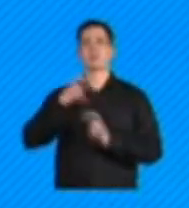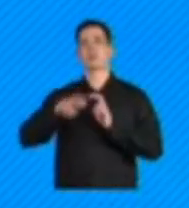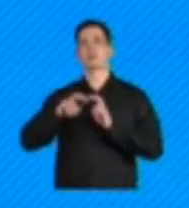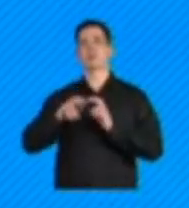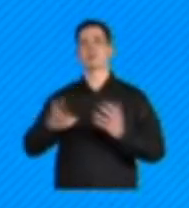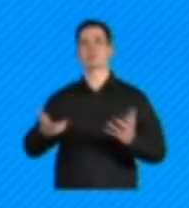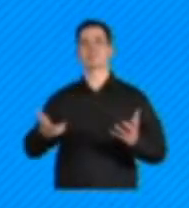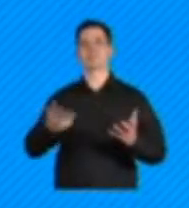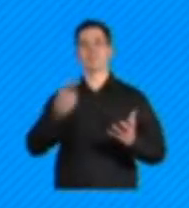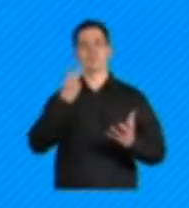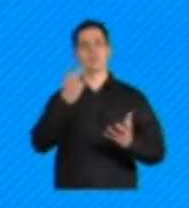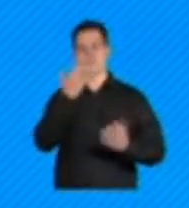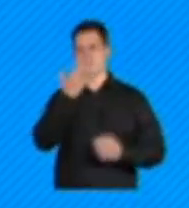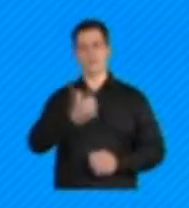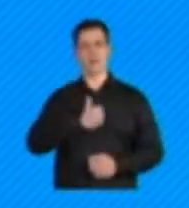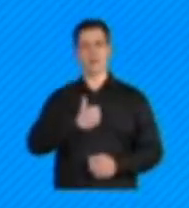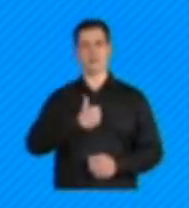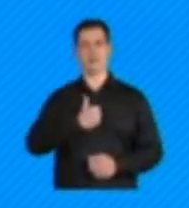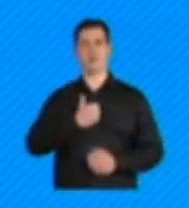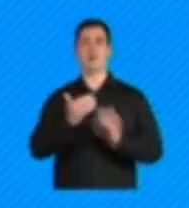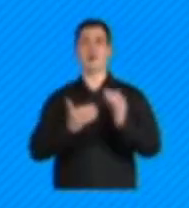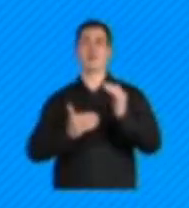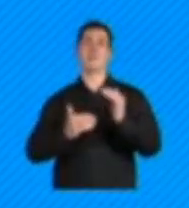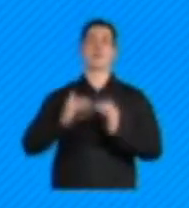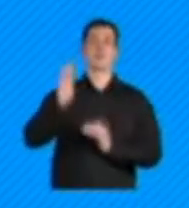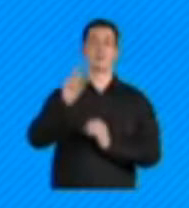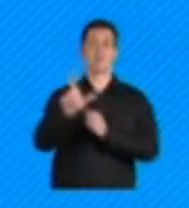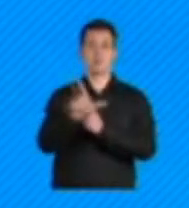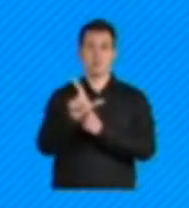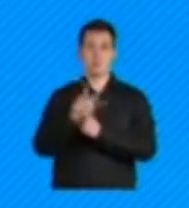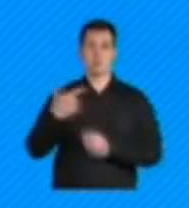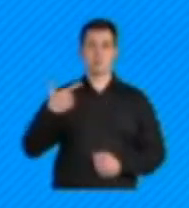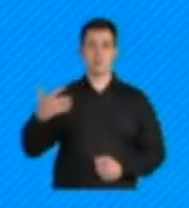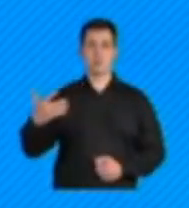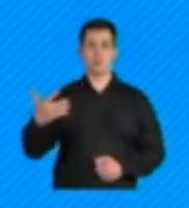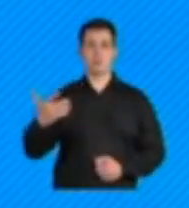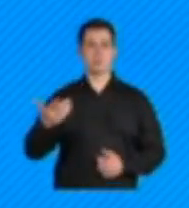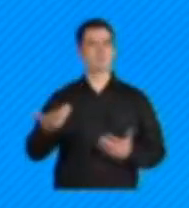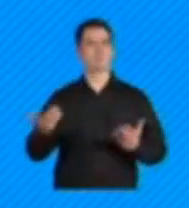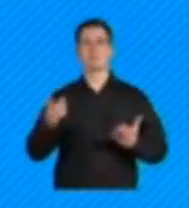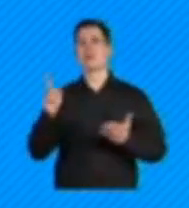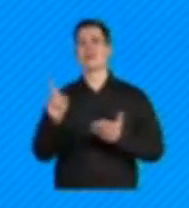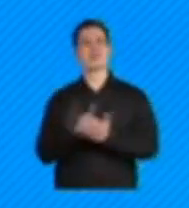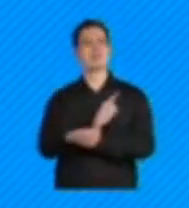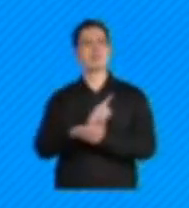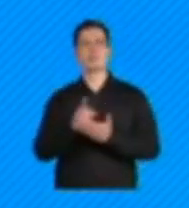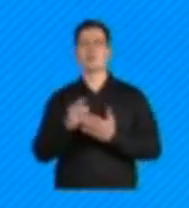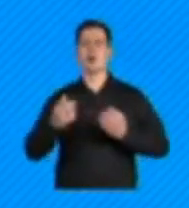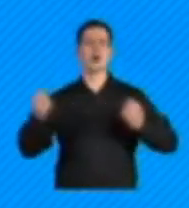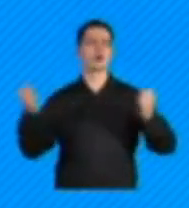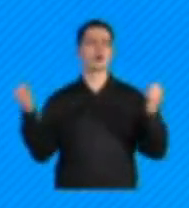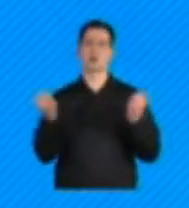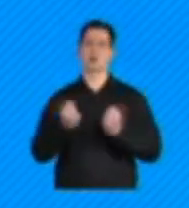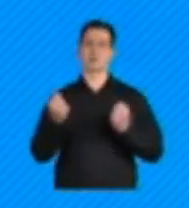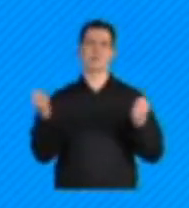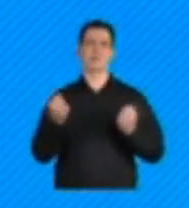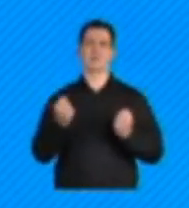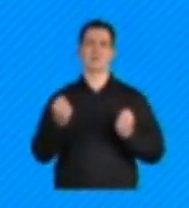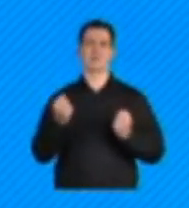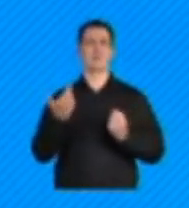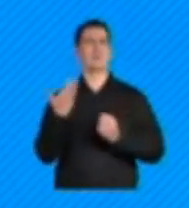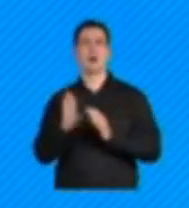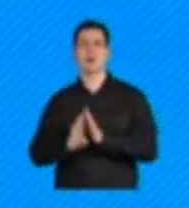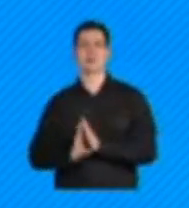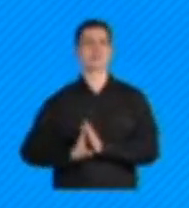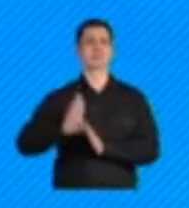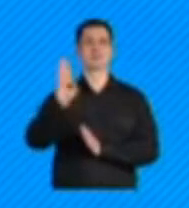analizujemy i widzimy to bardzo wyraźnie. Powyżej 70 roku życia to zagrożenie rośnie absolutnie